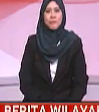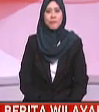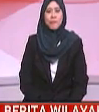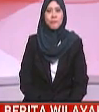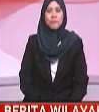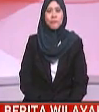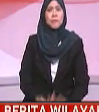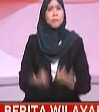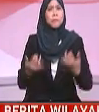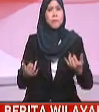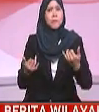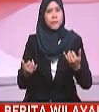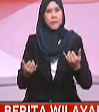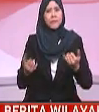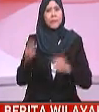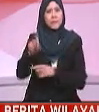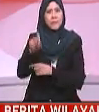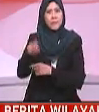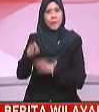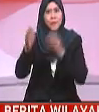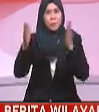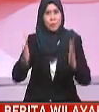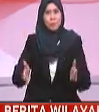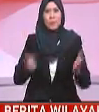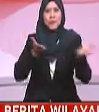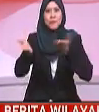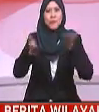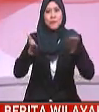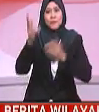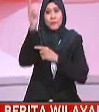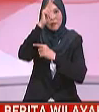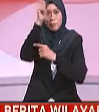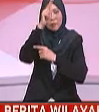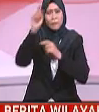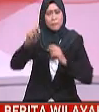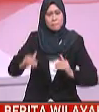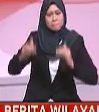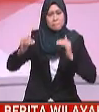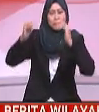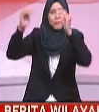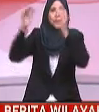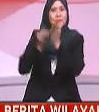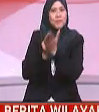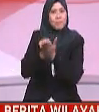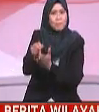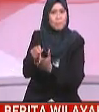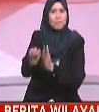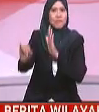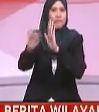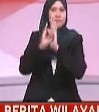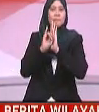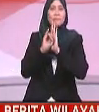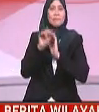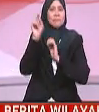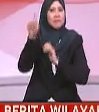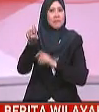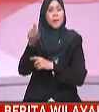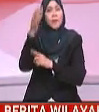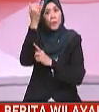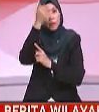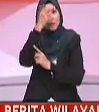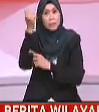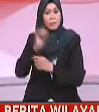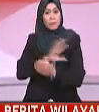Perkara itu secara tidak langsung memerlukan warga perkhidmatan awam mempunyai tahap nilai integriti yang tinggi, terutamanya mereka